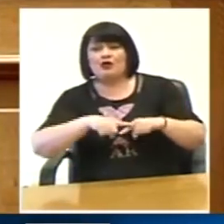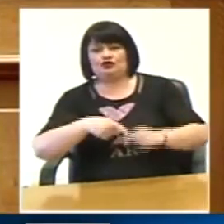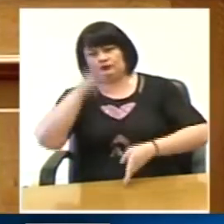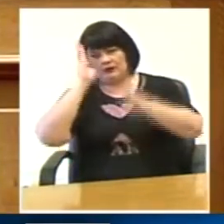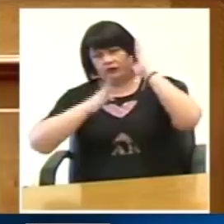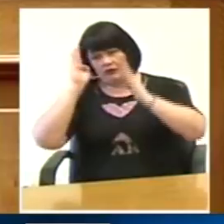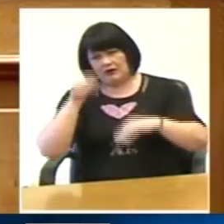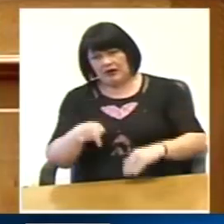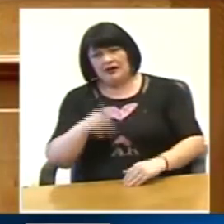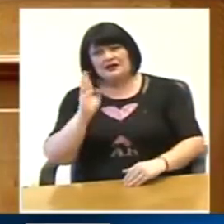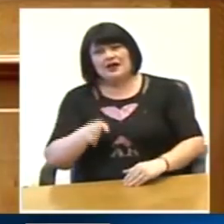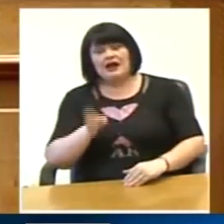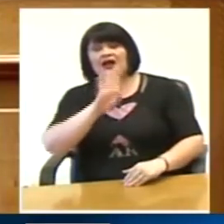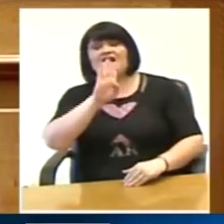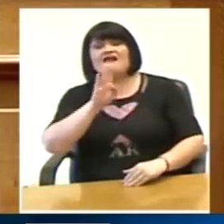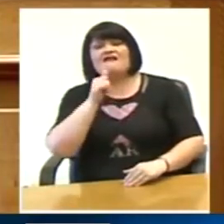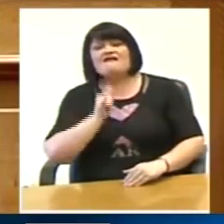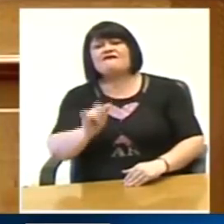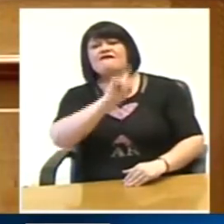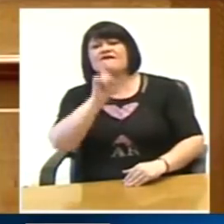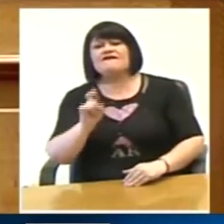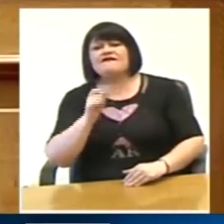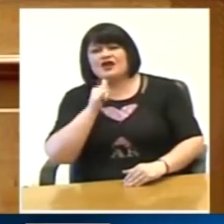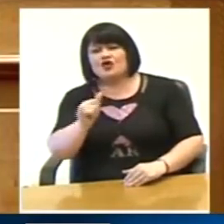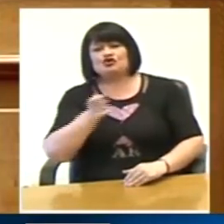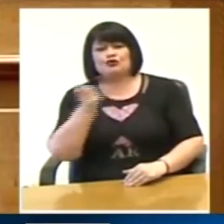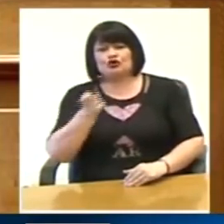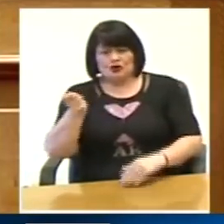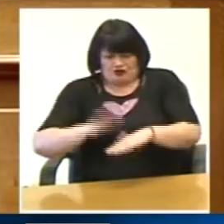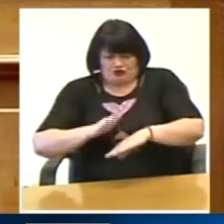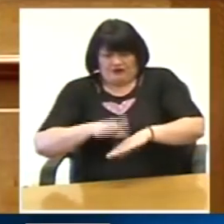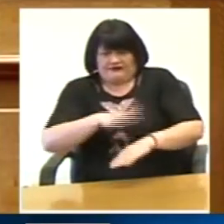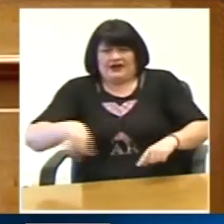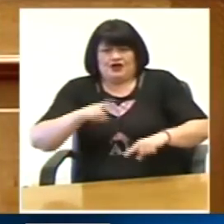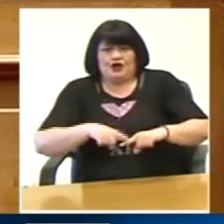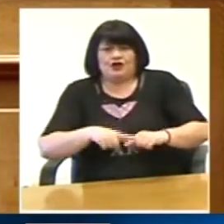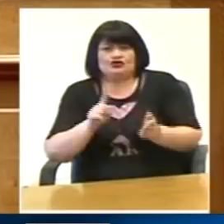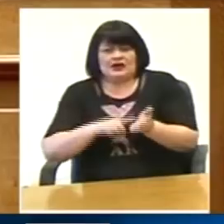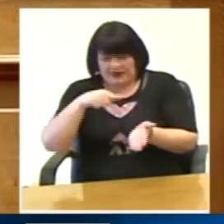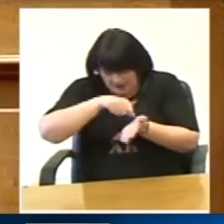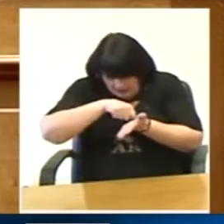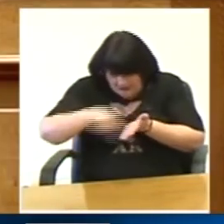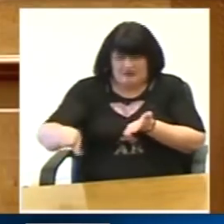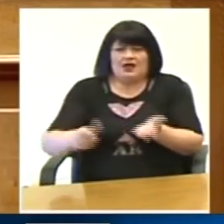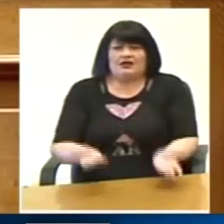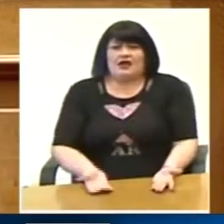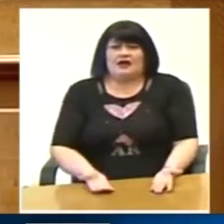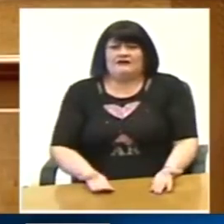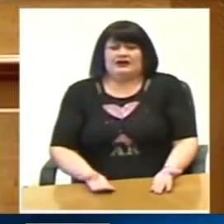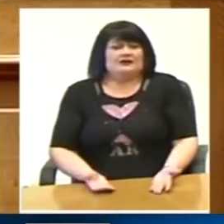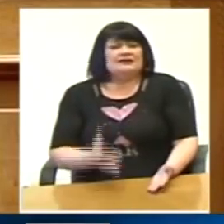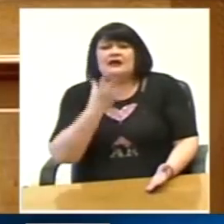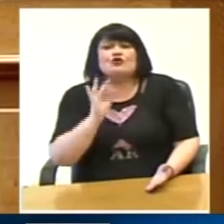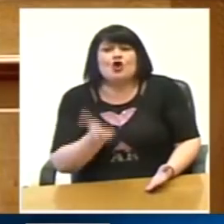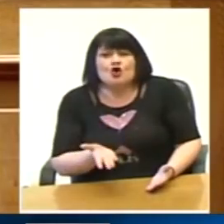να μπορεί να είναι το χρέος βιώσιμο, ένα κρατικό χρέος για το οποίο δεν ευθύνεται και το οποίο θα έπρεπε να έχει διαγραφεί και μάλιστα μονομερός. Για ποιο